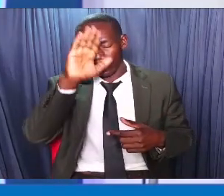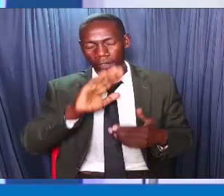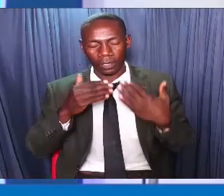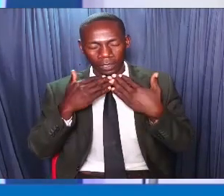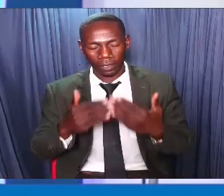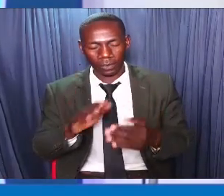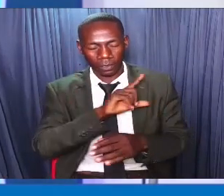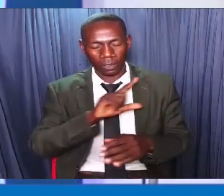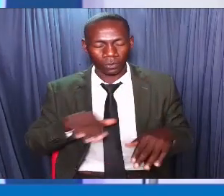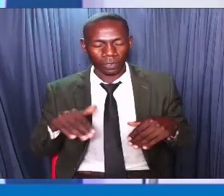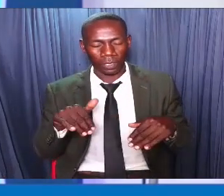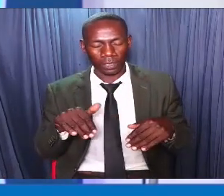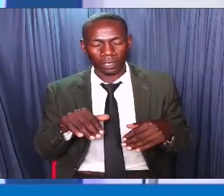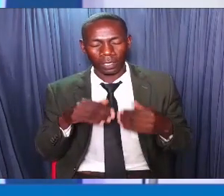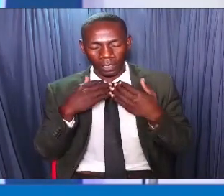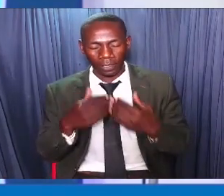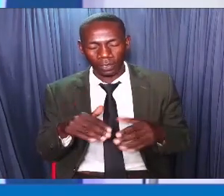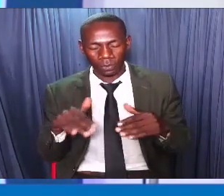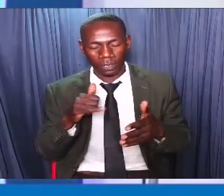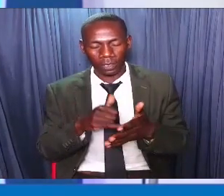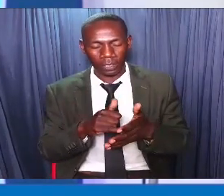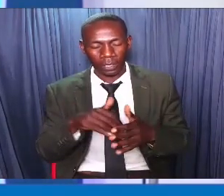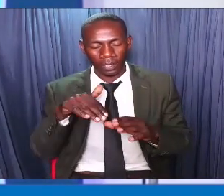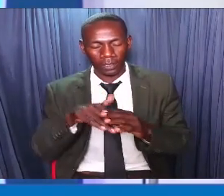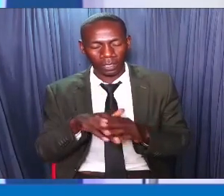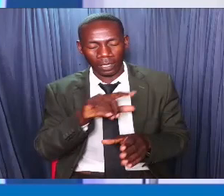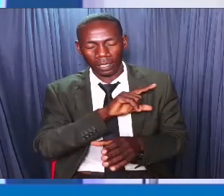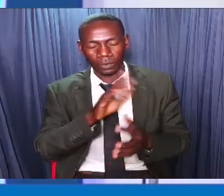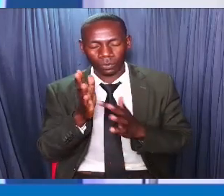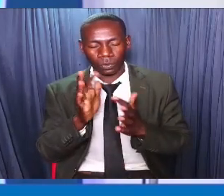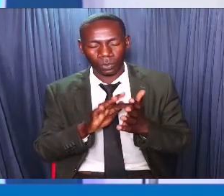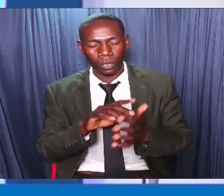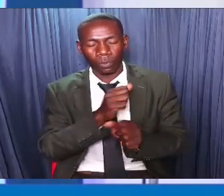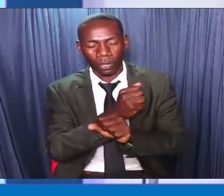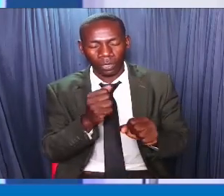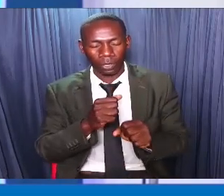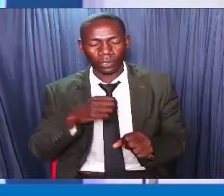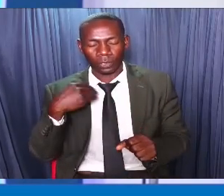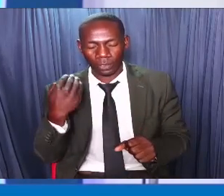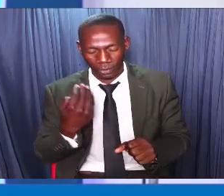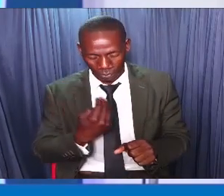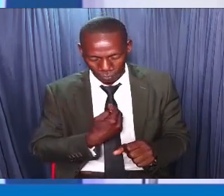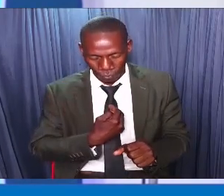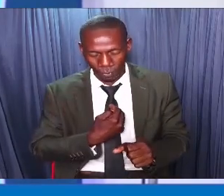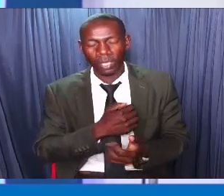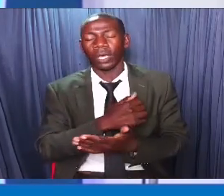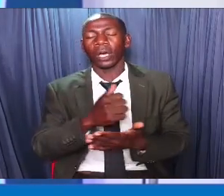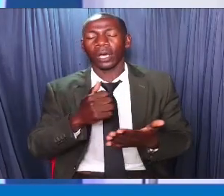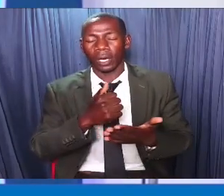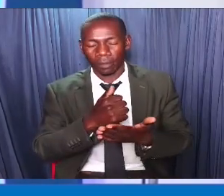Asante Bwana kutenda, asante kutimiza, ni kwa jina la Yesu Mwokozi wetu.